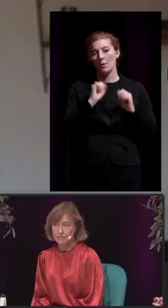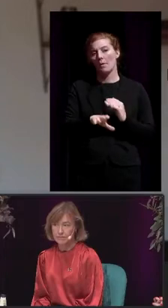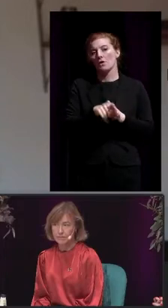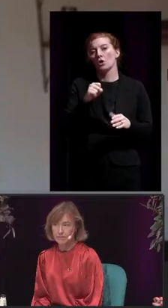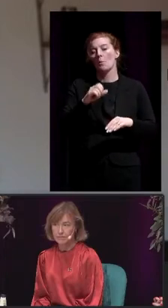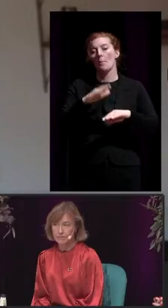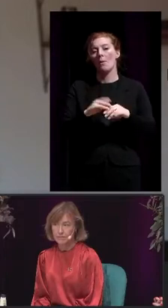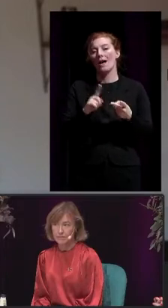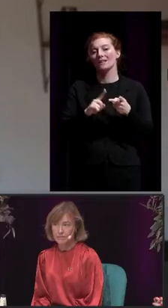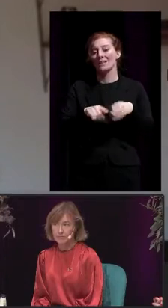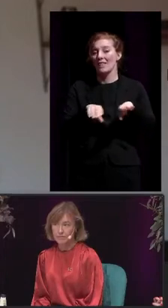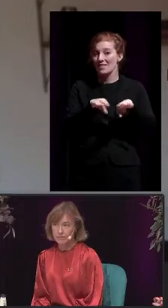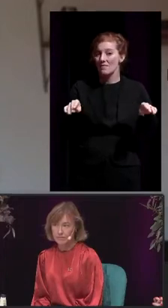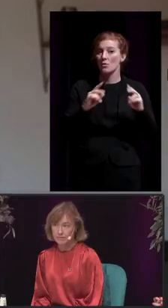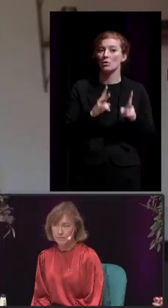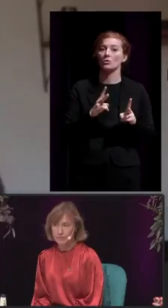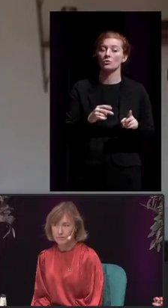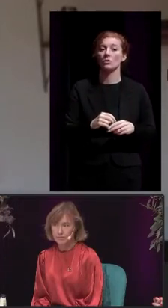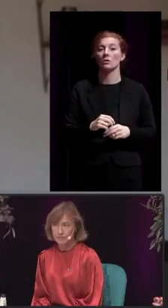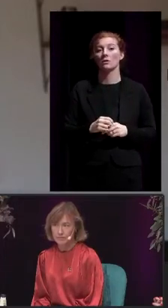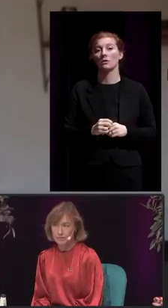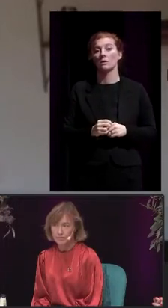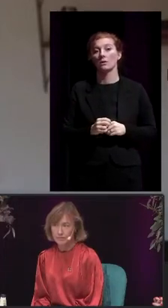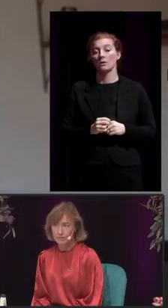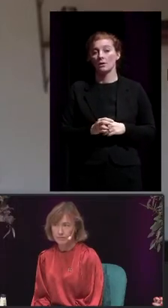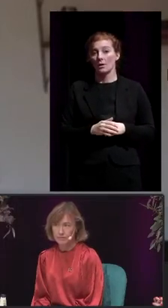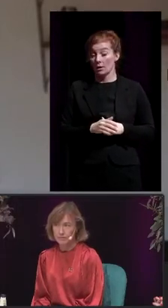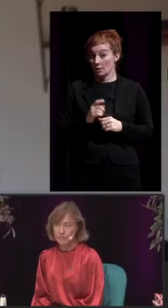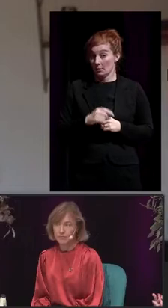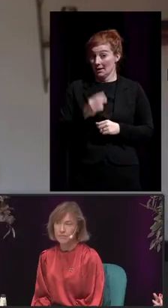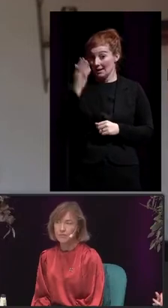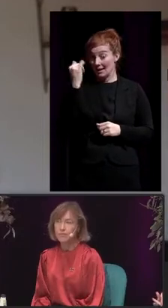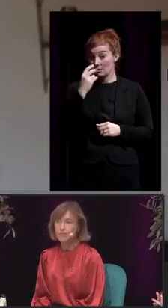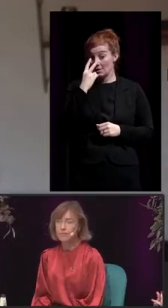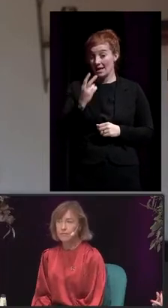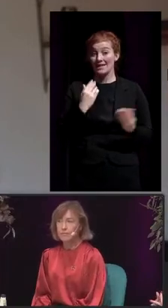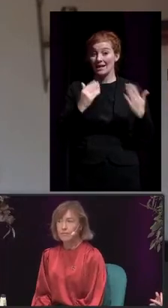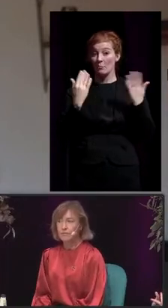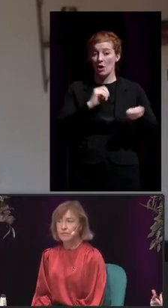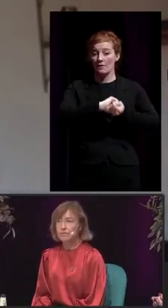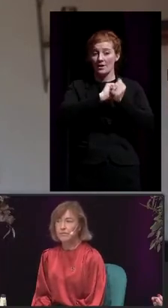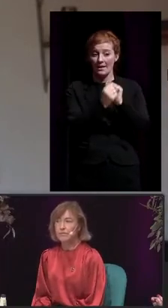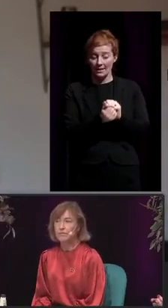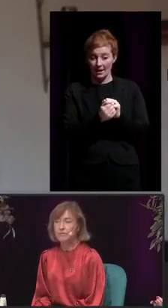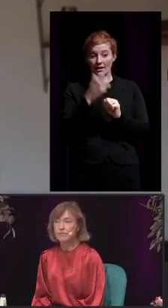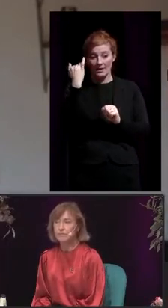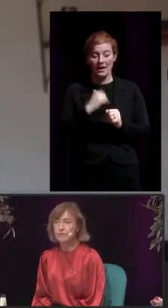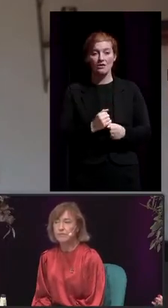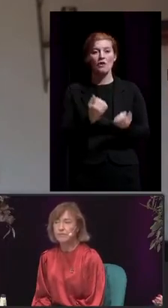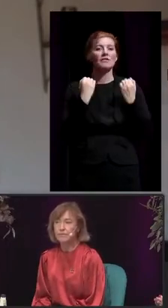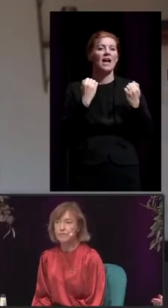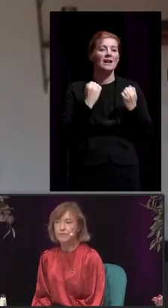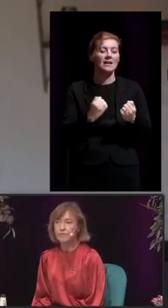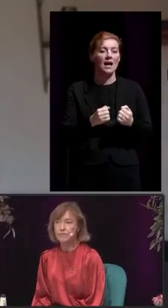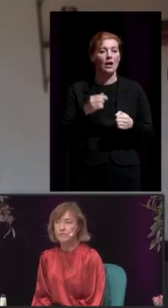nivåer. Exempelvis kommer ju klimatförändringar troligtvis förstärka den psykiska ohälsan. Så